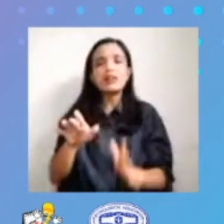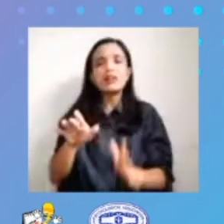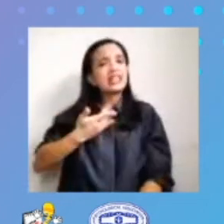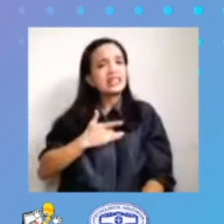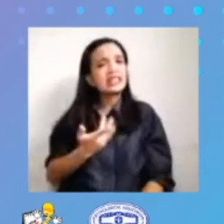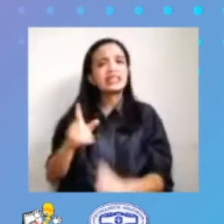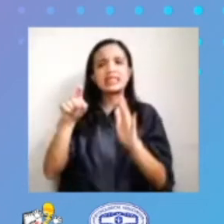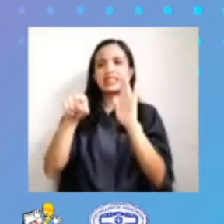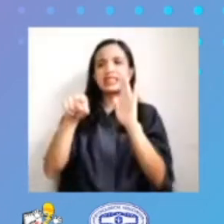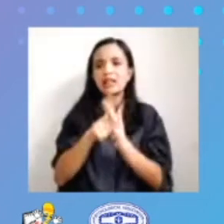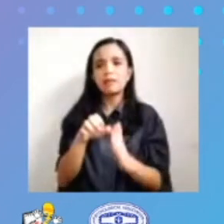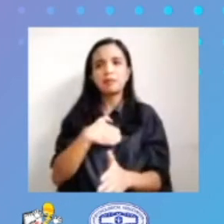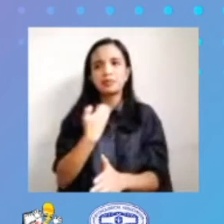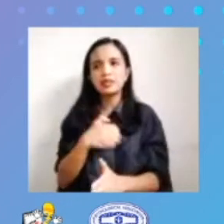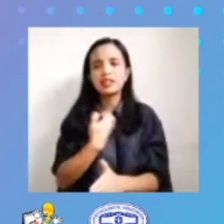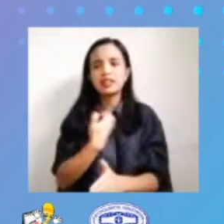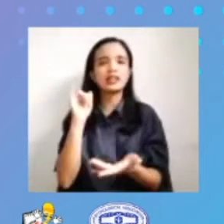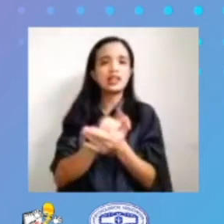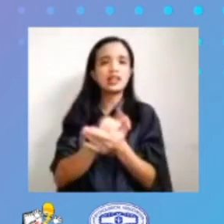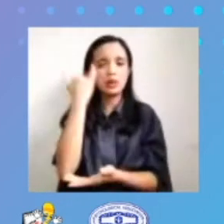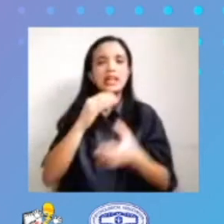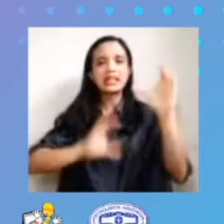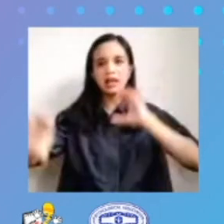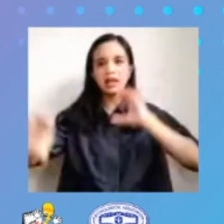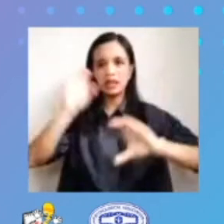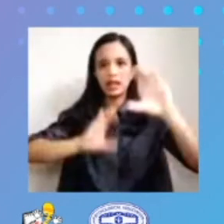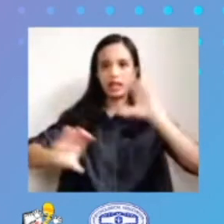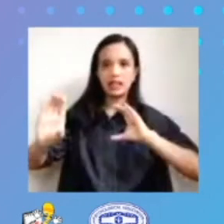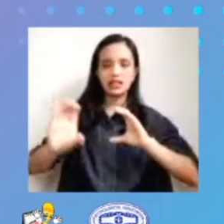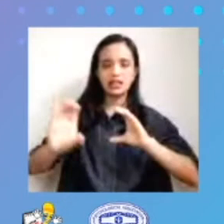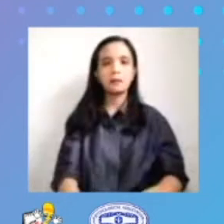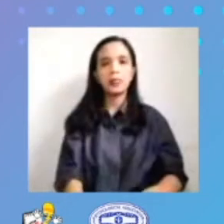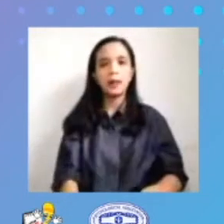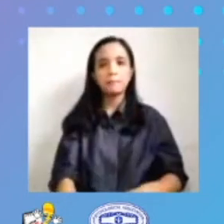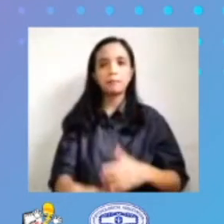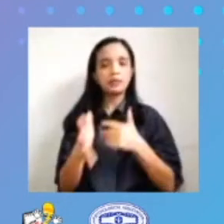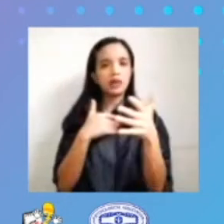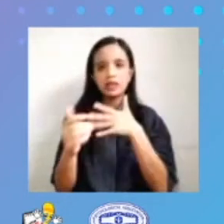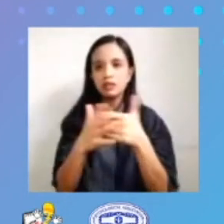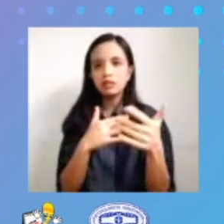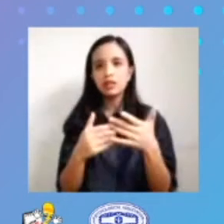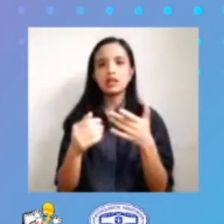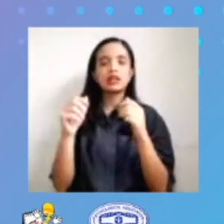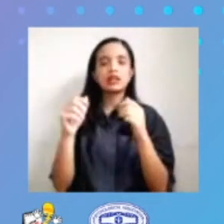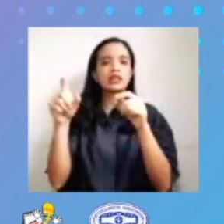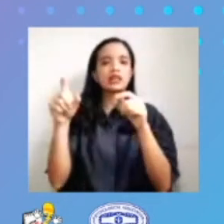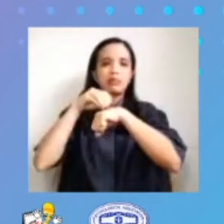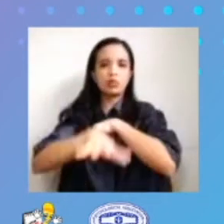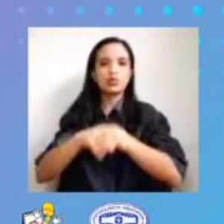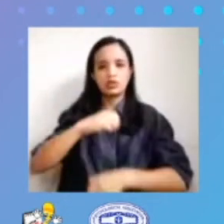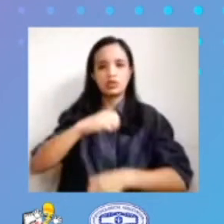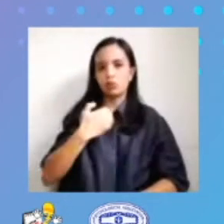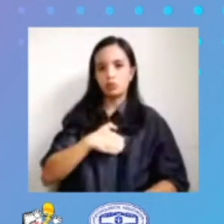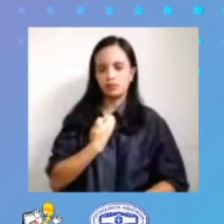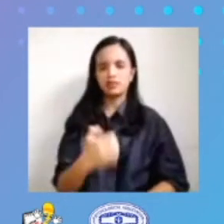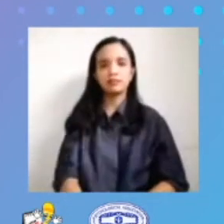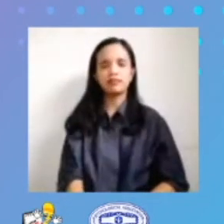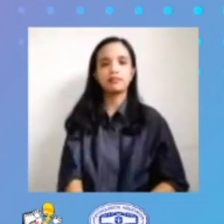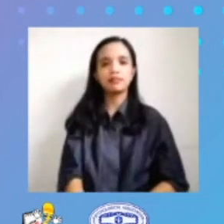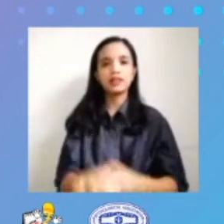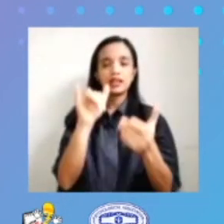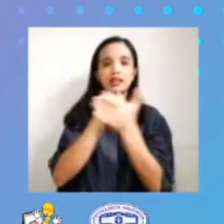syudad. Makasalanan sa pagkain dahil Diyos ko ang sugpo, ang crabs, ewan. So, alam niyo minsan may biro ako sa kanila